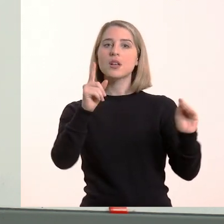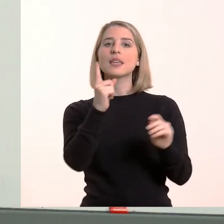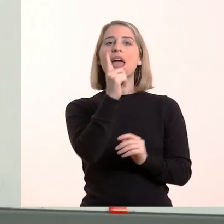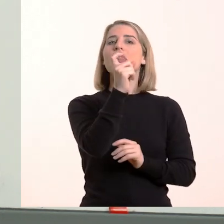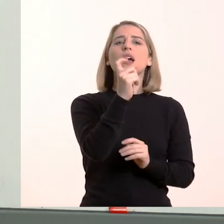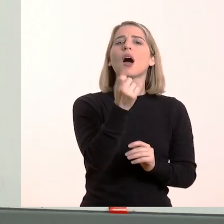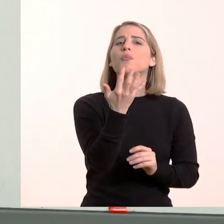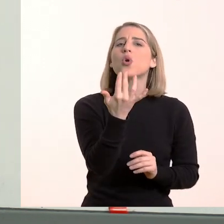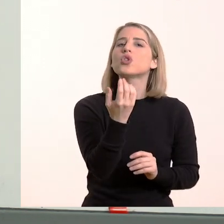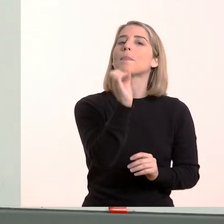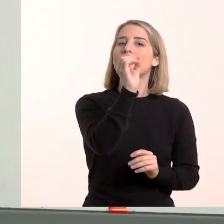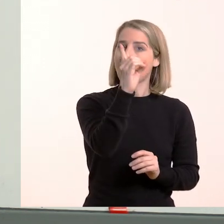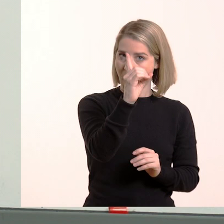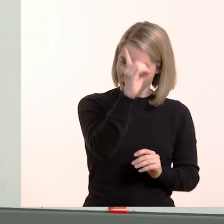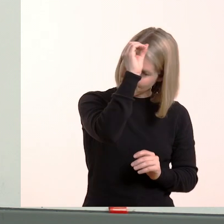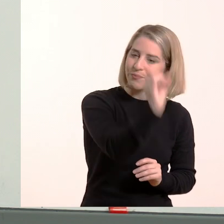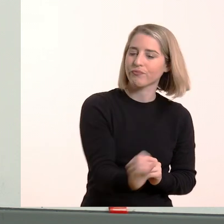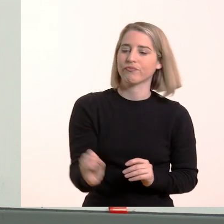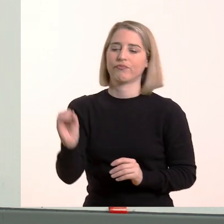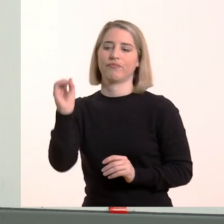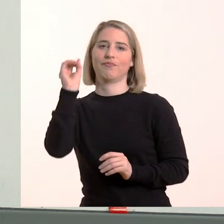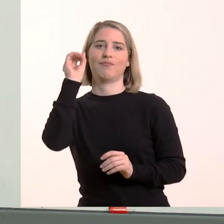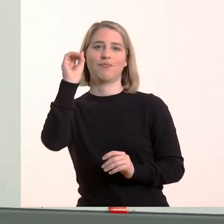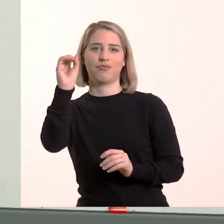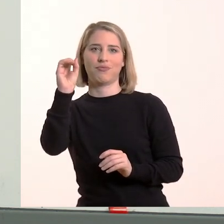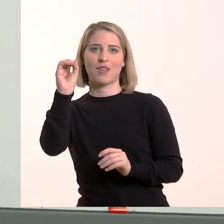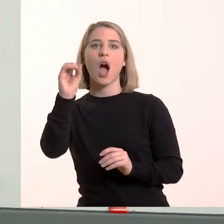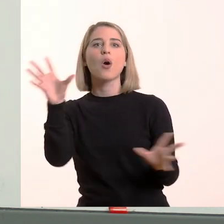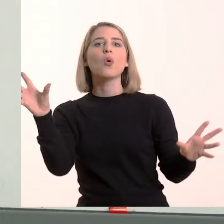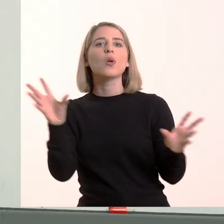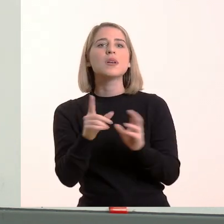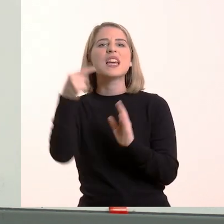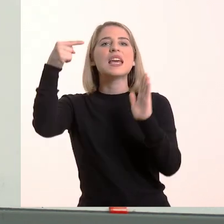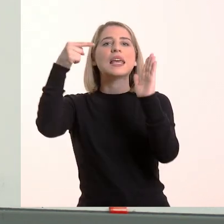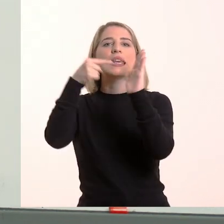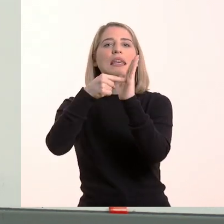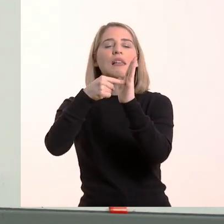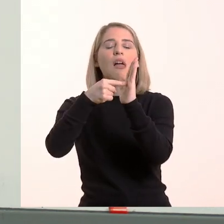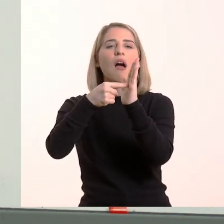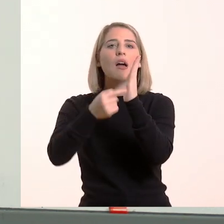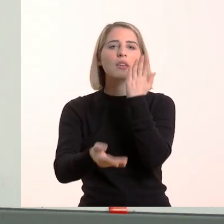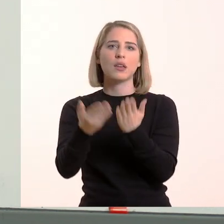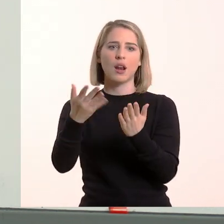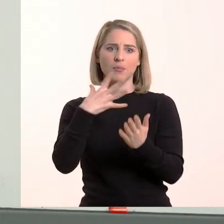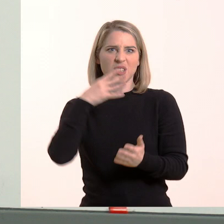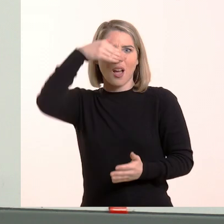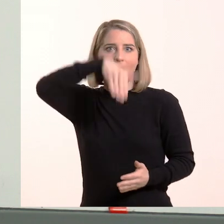μηδενικό ακόμα. 1000 κιλά τον έκανε το Γιώργο. Ελέφαντα. Έναν τόνος ο Γιώργος πια. Τεράστιος.